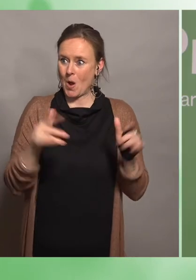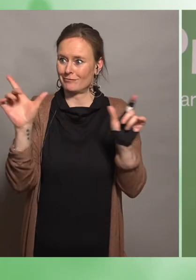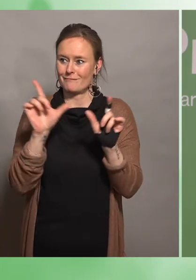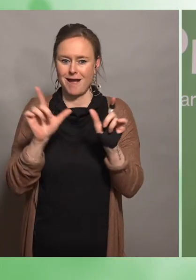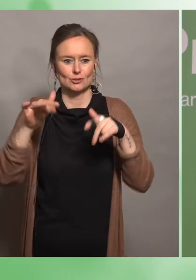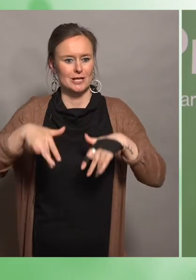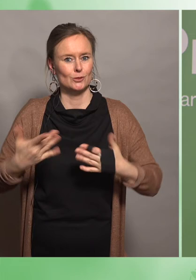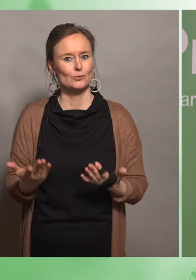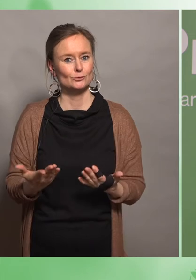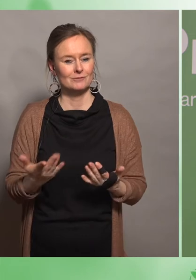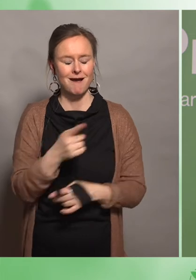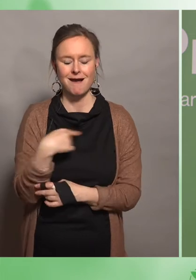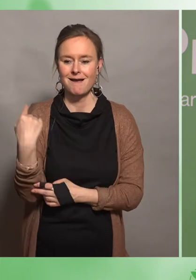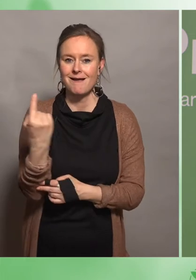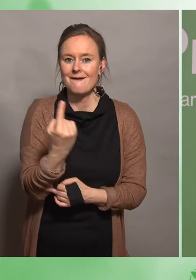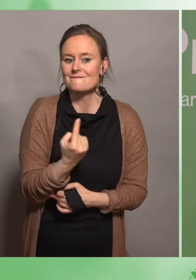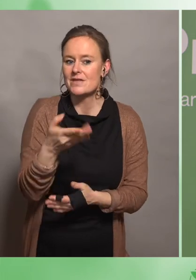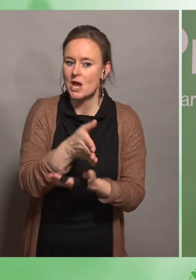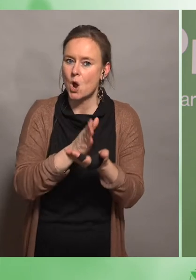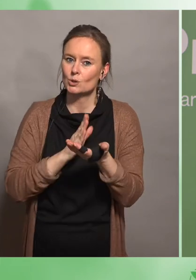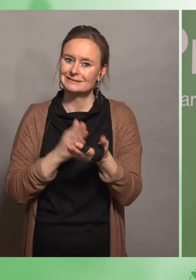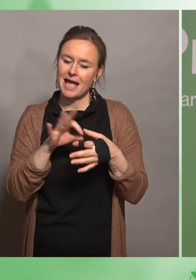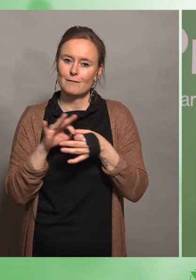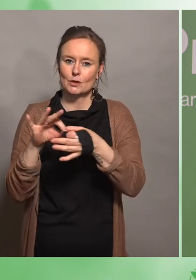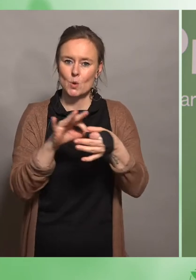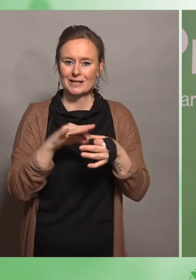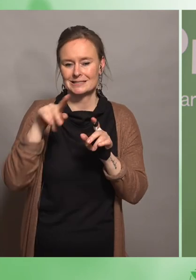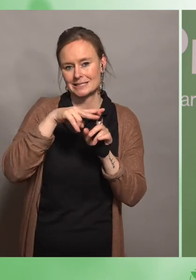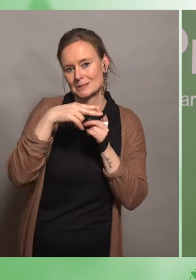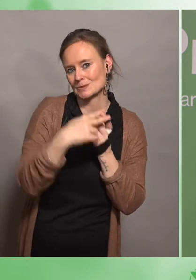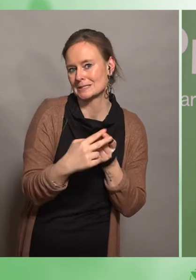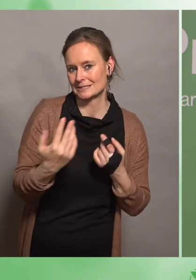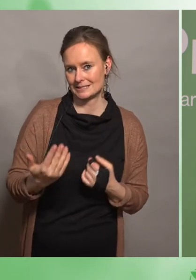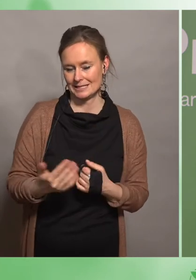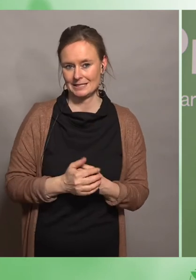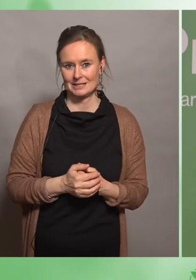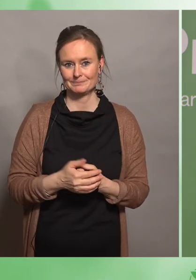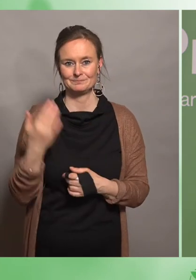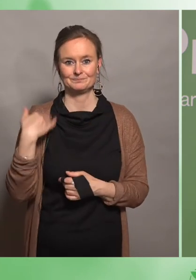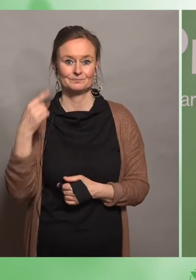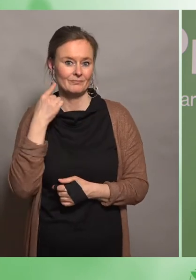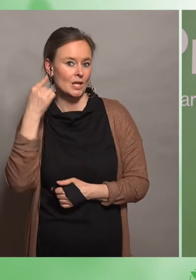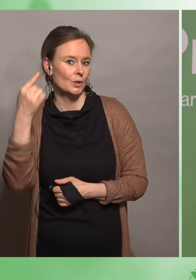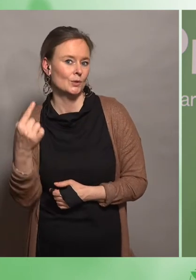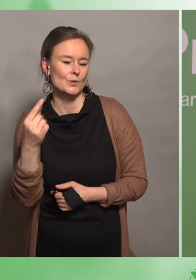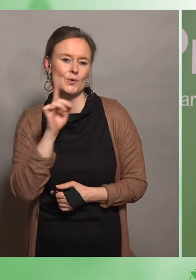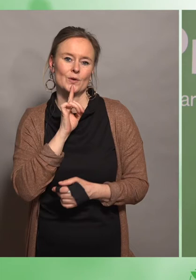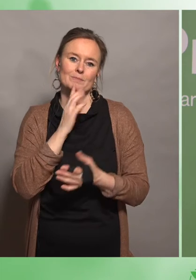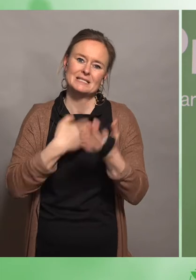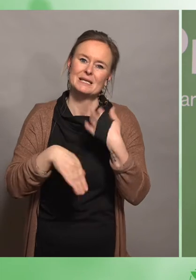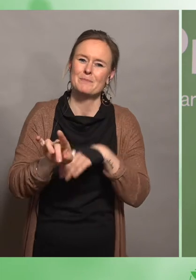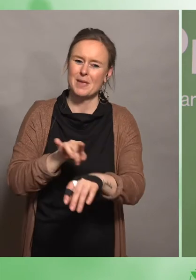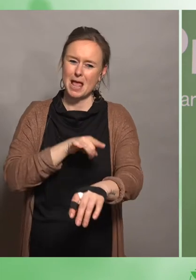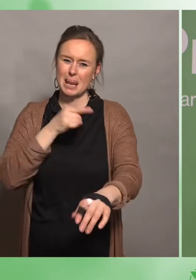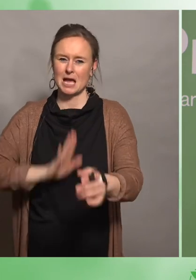haben. Wir sind ja auch Teil des Organisationsteams und wir haben gehört, es hat dann doch etwas länger gedauert, das in